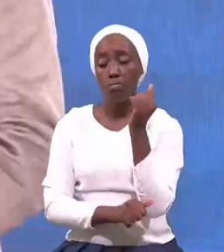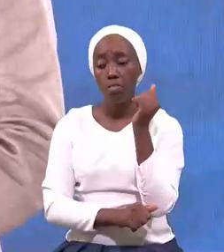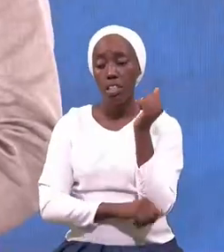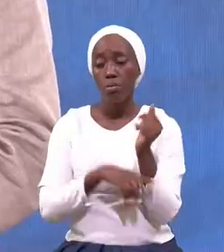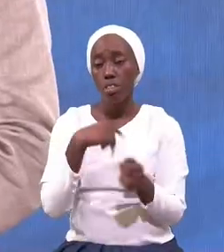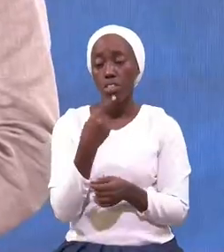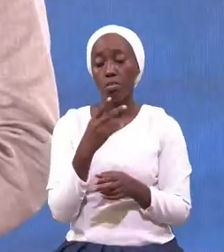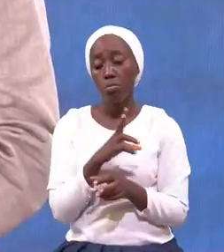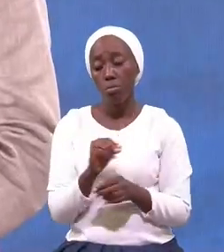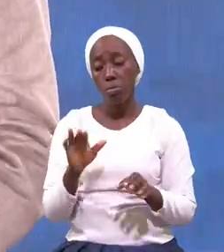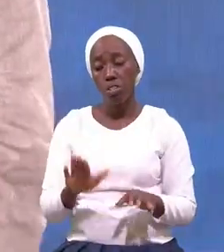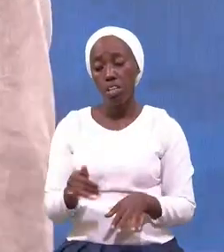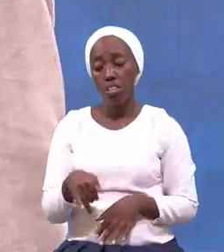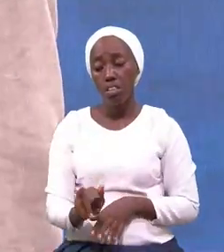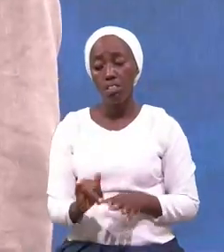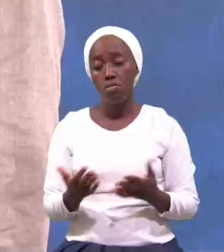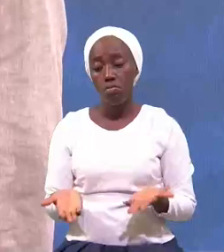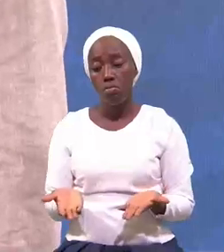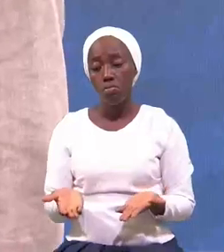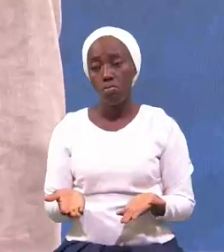Abraham va dire, ah, je n'ai pas encore d'enfant.